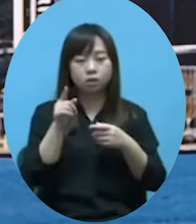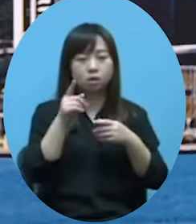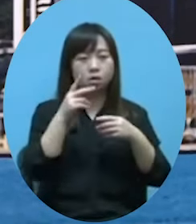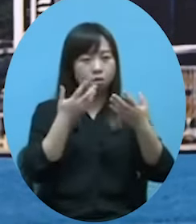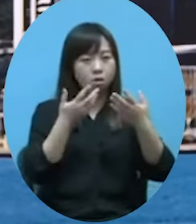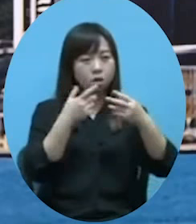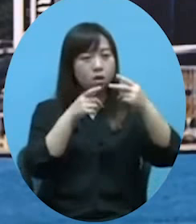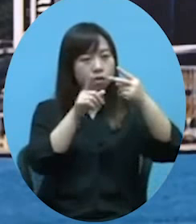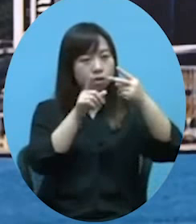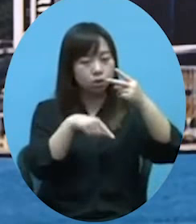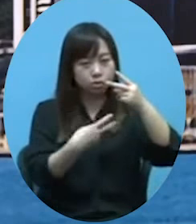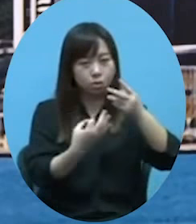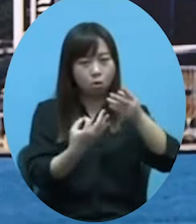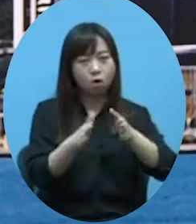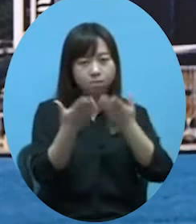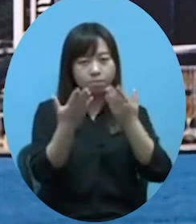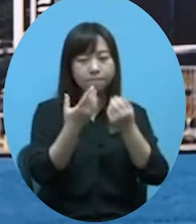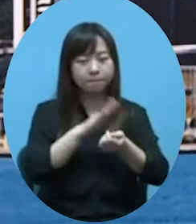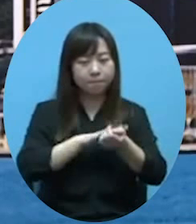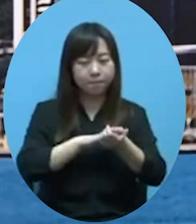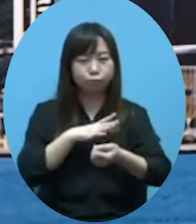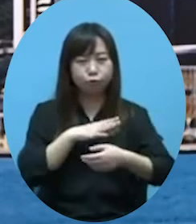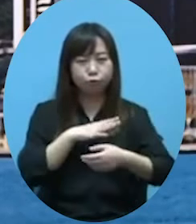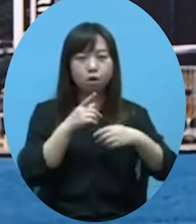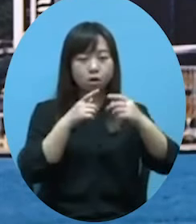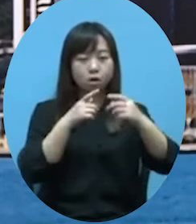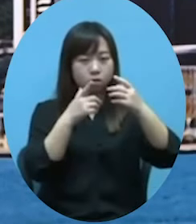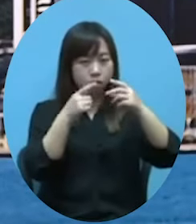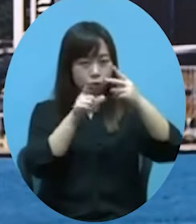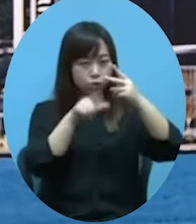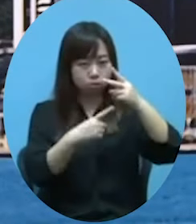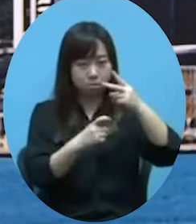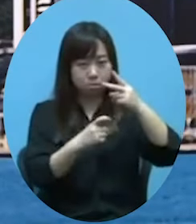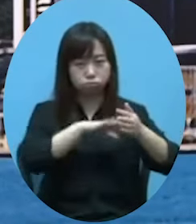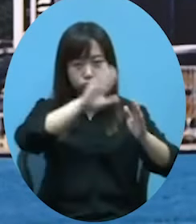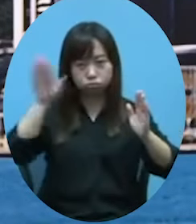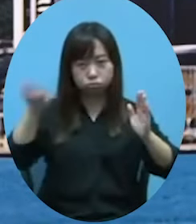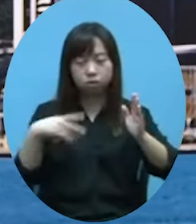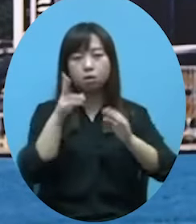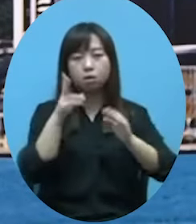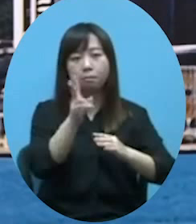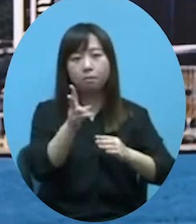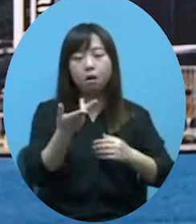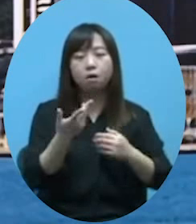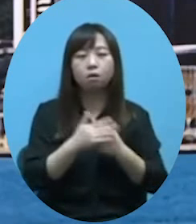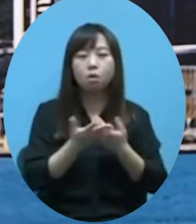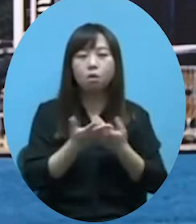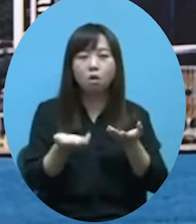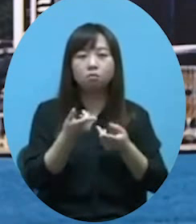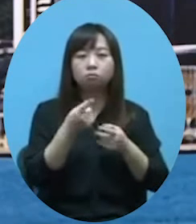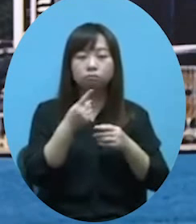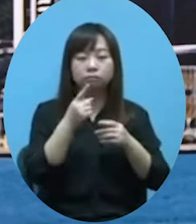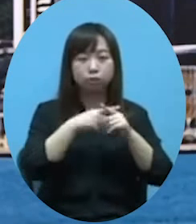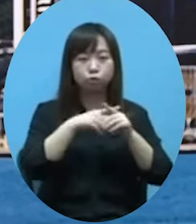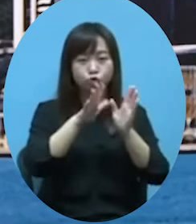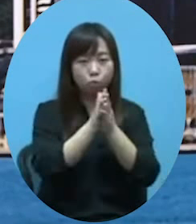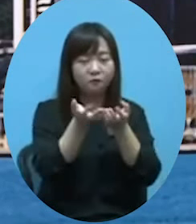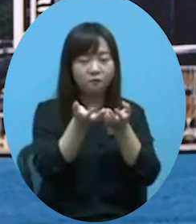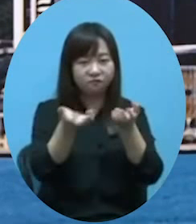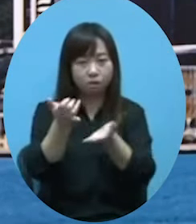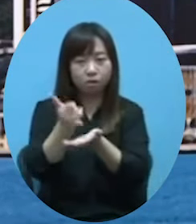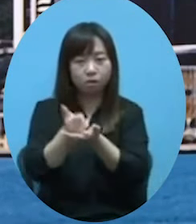病發那如果19號計到現在就差不多已經14天了那所以就未必是個個都是需要隔